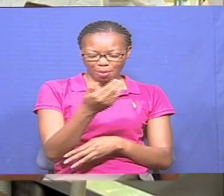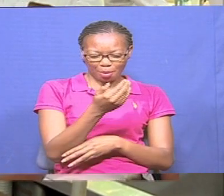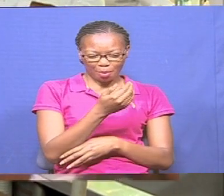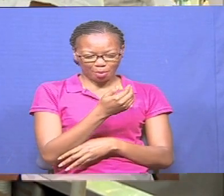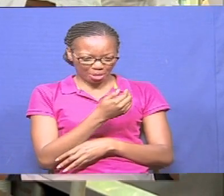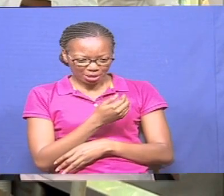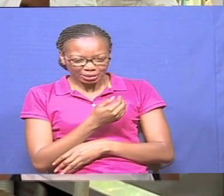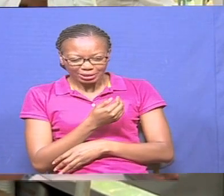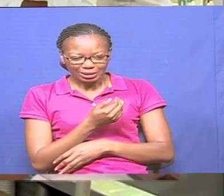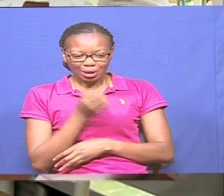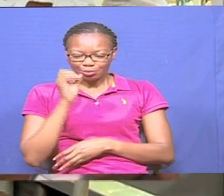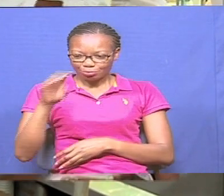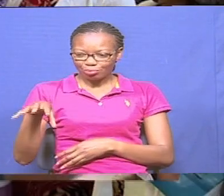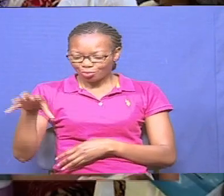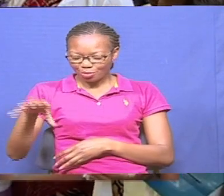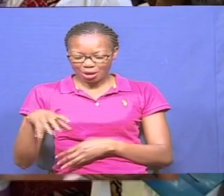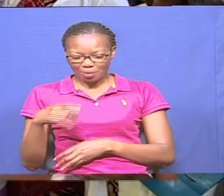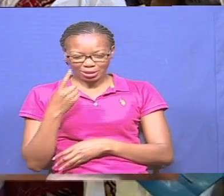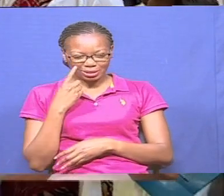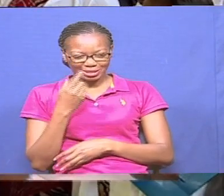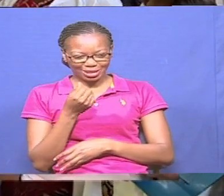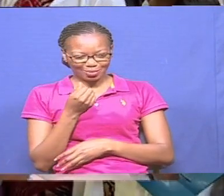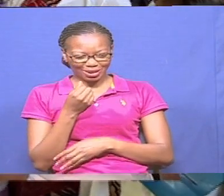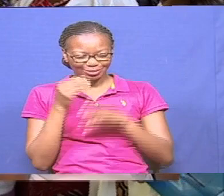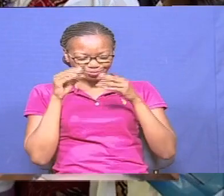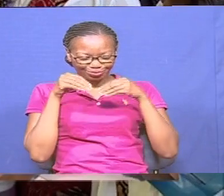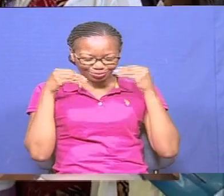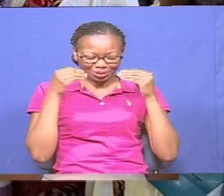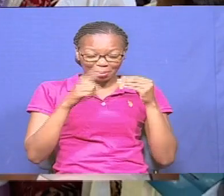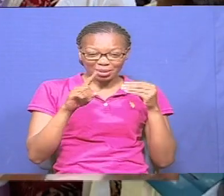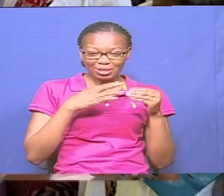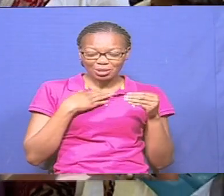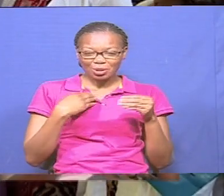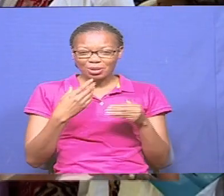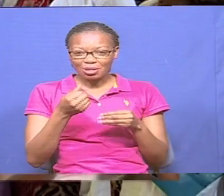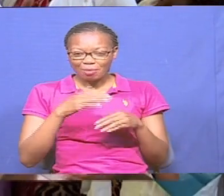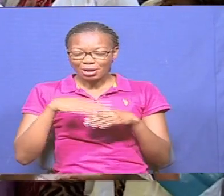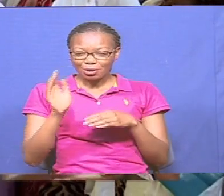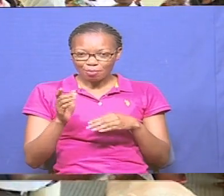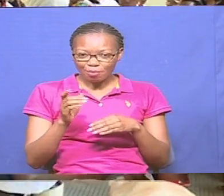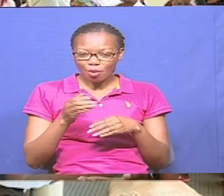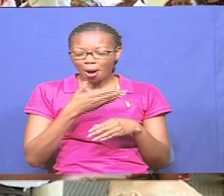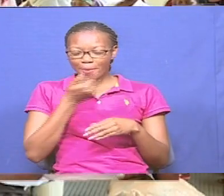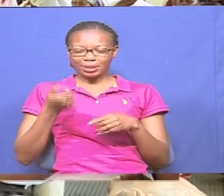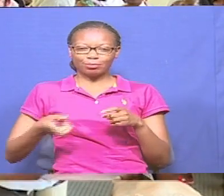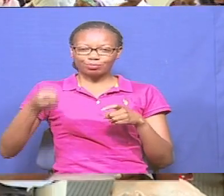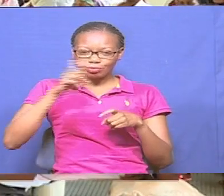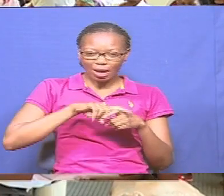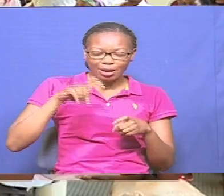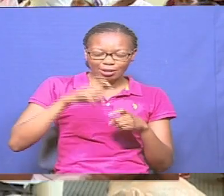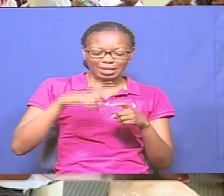mkulima hutabasamu akiona fedha alizopata, lakini ili kupata hela tele, kuongeza dhamana